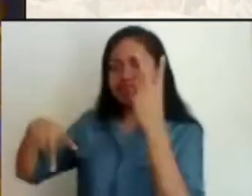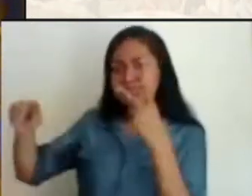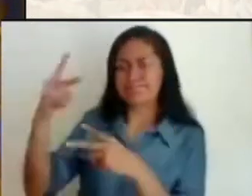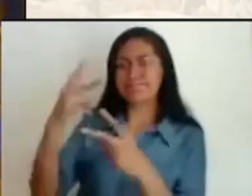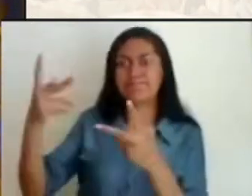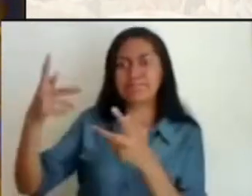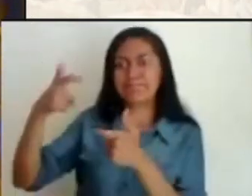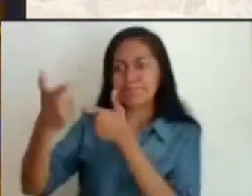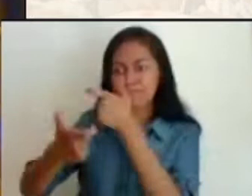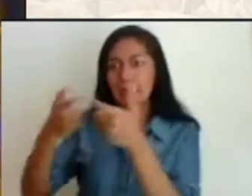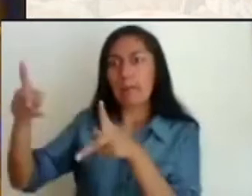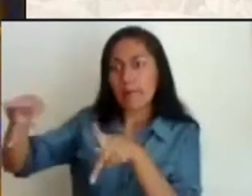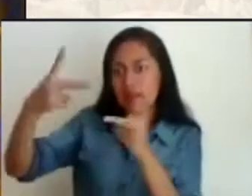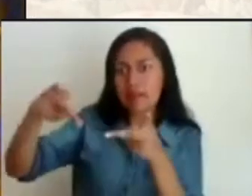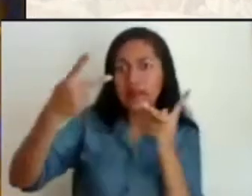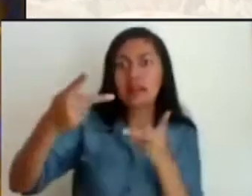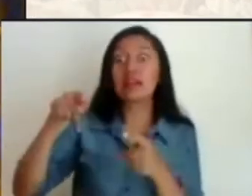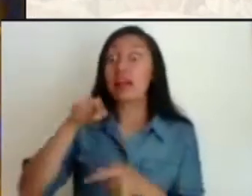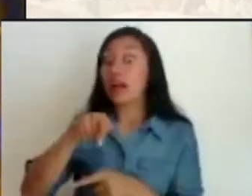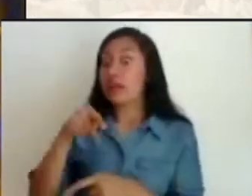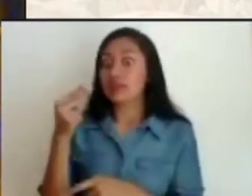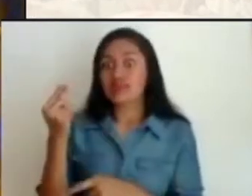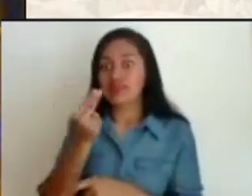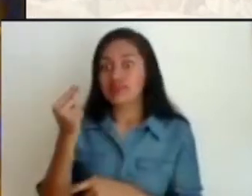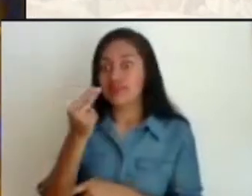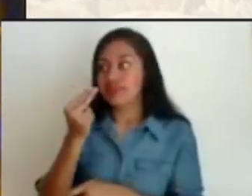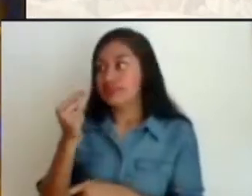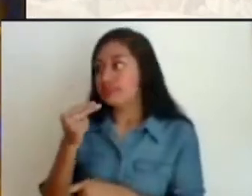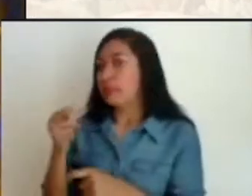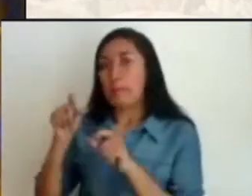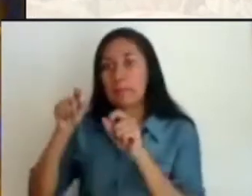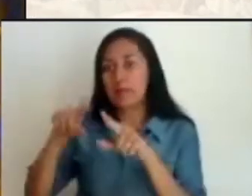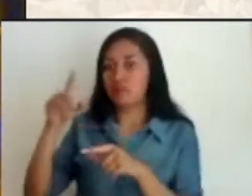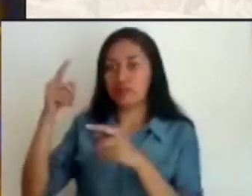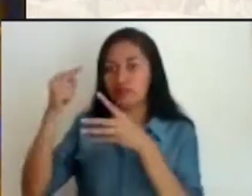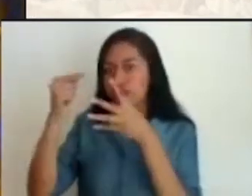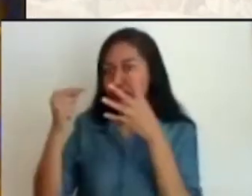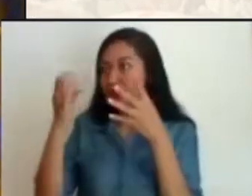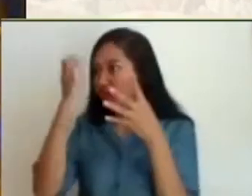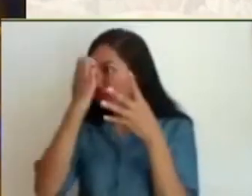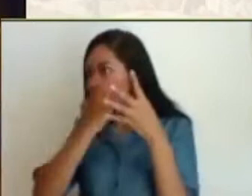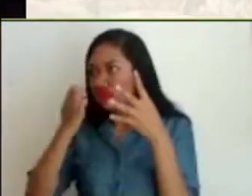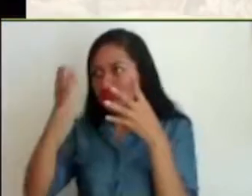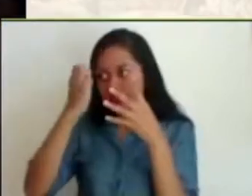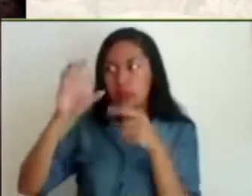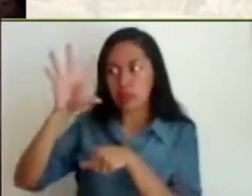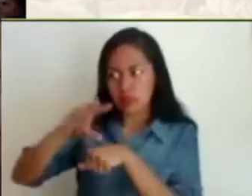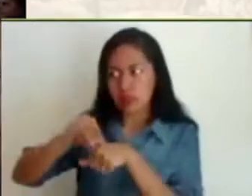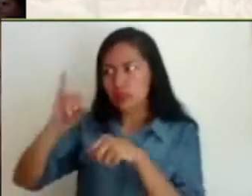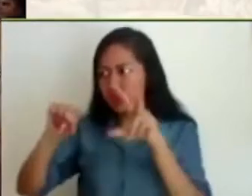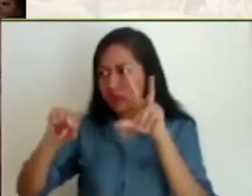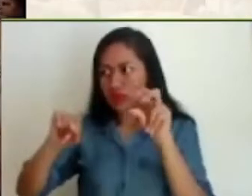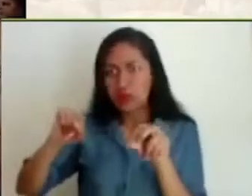costa de Yugoslavia, se plantearon también estructuras del mismo tipo. Le misure di